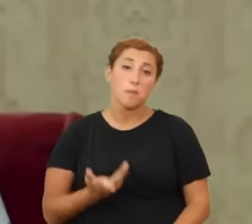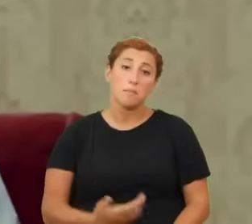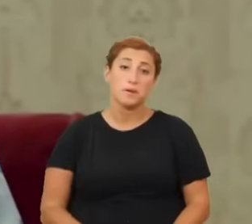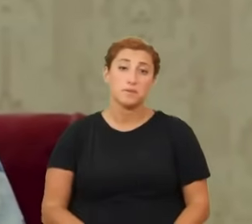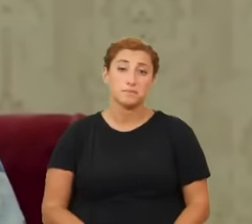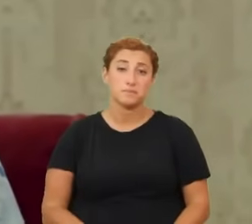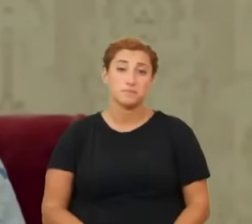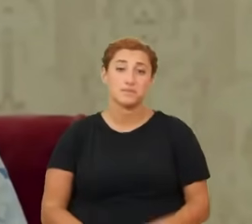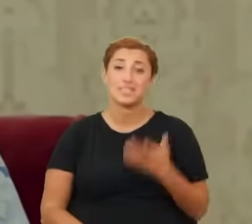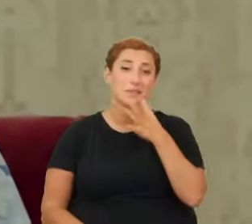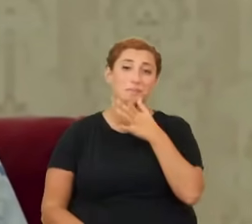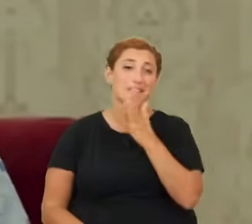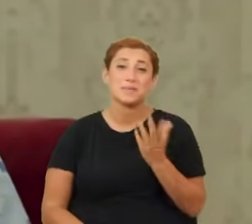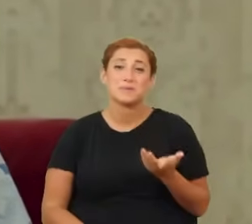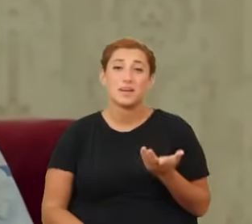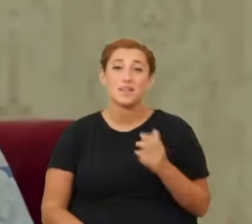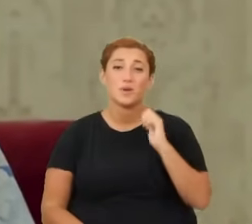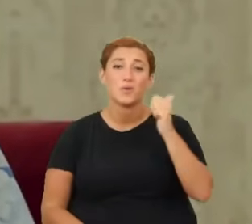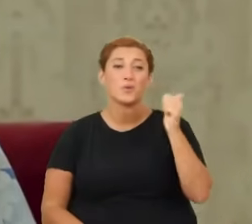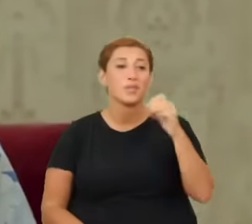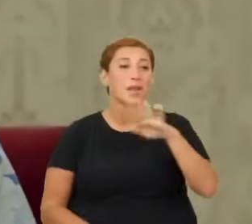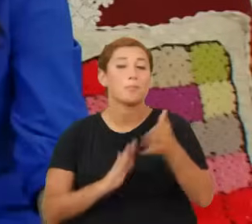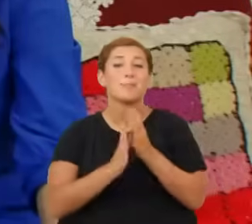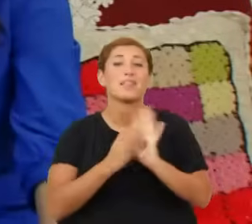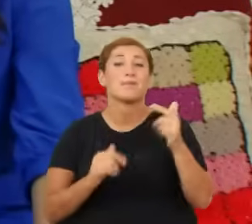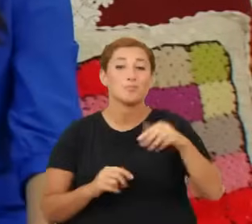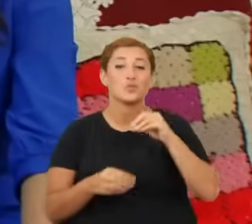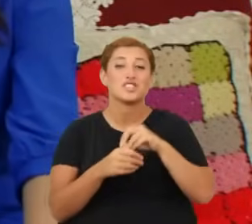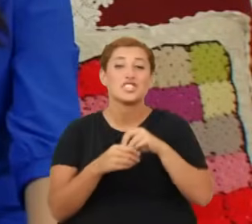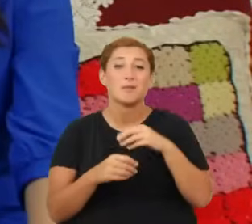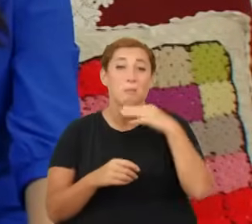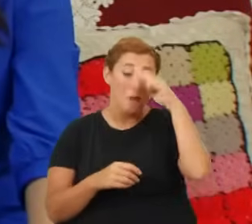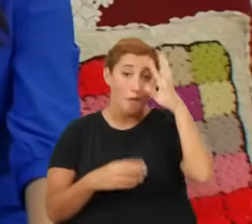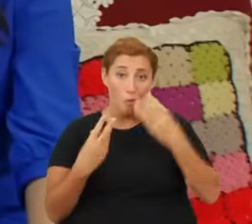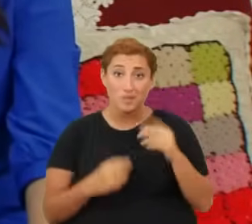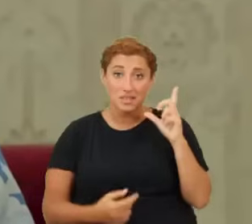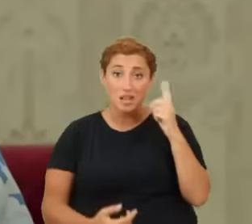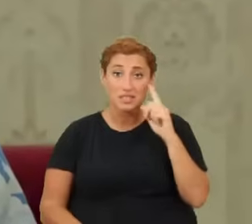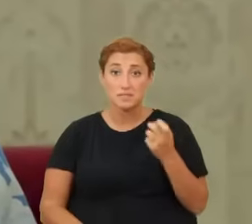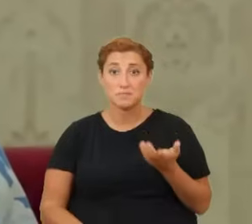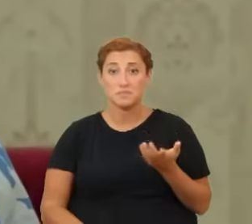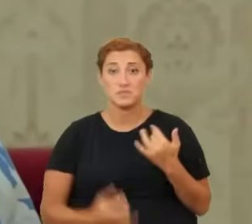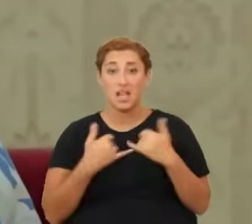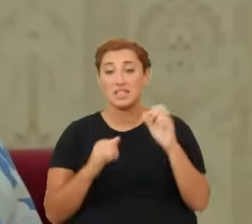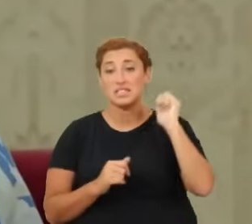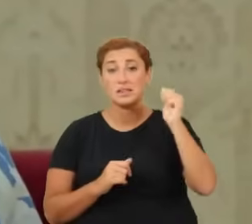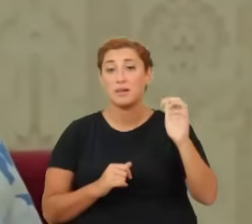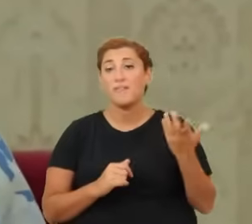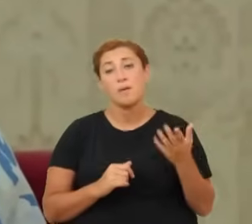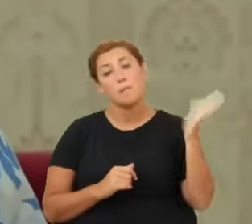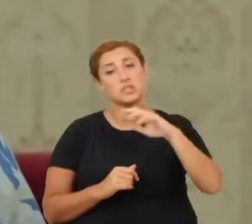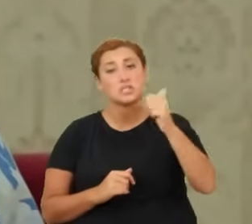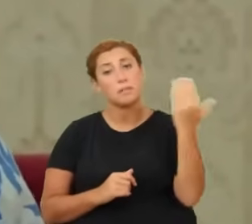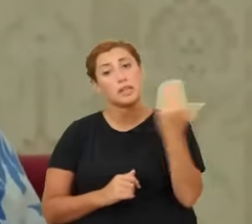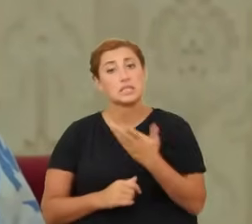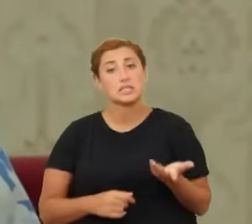işte... Ne bileyim hani günler torbaya girmedi ya. İşte bunun için hani bayram mı olması gerekiyor? Tatil zamanı. Ne gibi başka